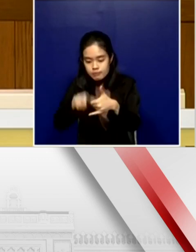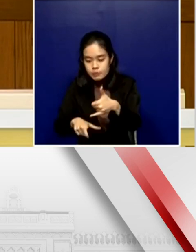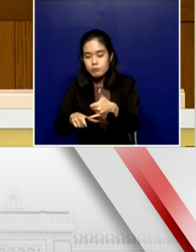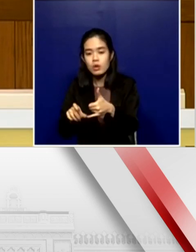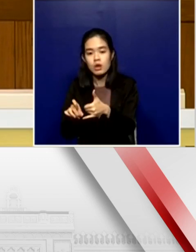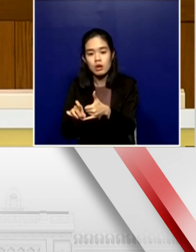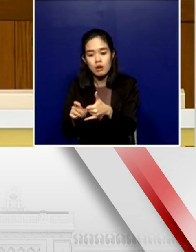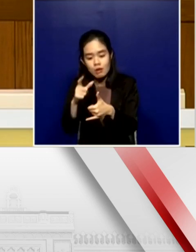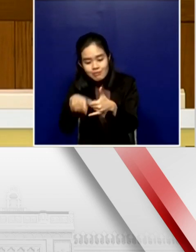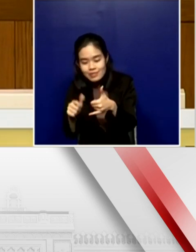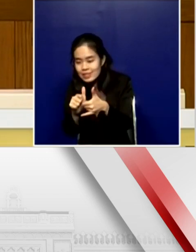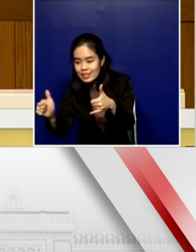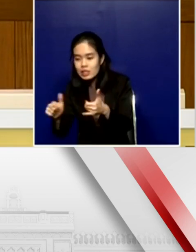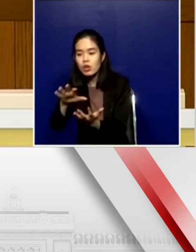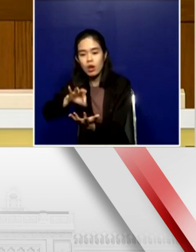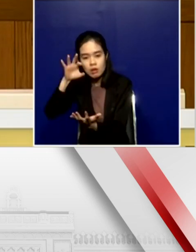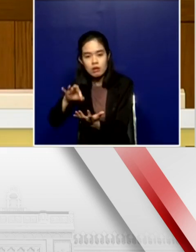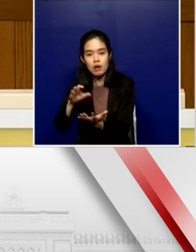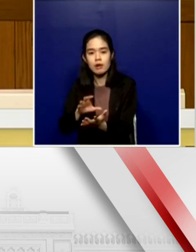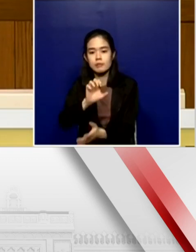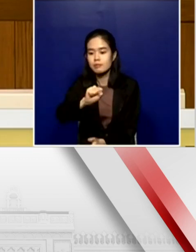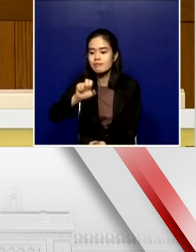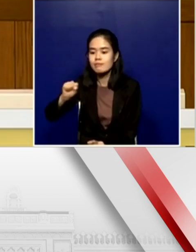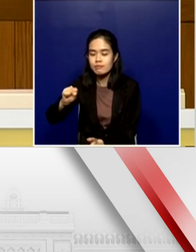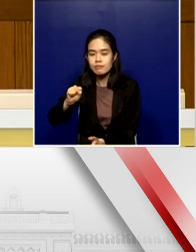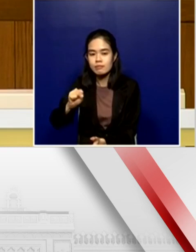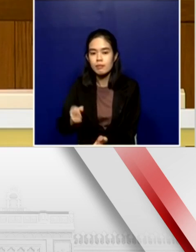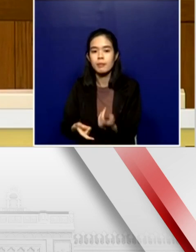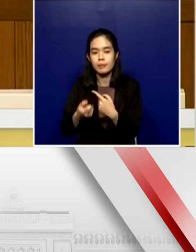เพราะนั้นผมว่าบางเรื่องเนี่ยมันหยุดพูดกันได้บ้างแล้